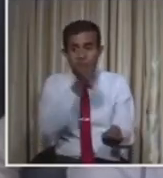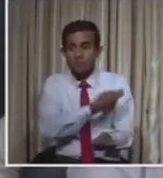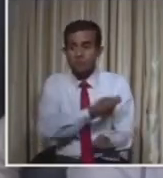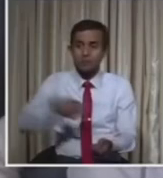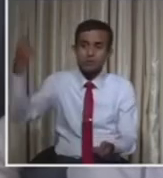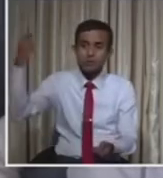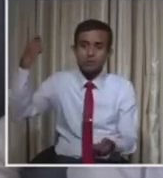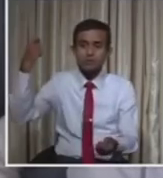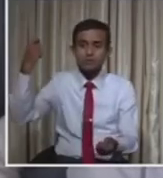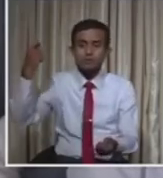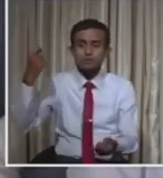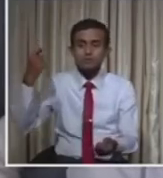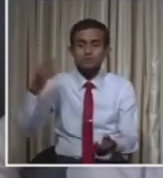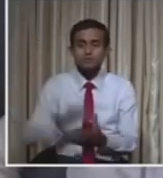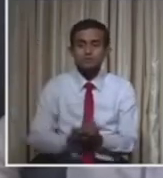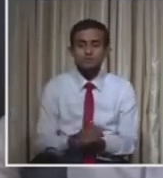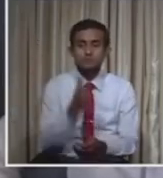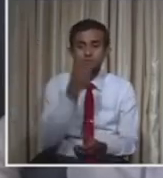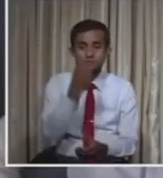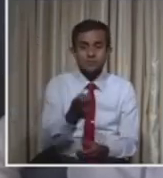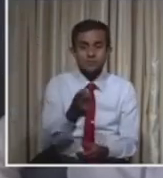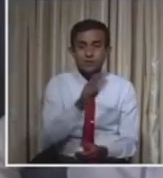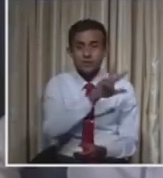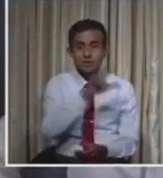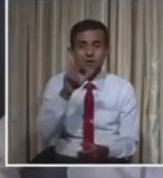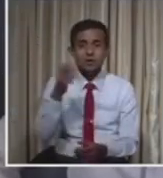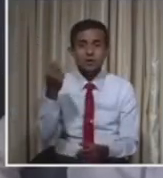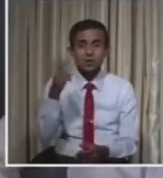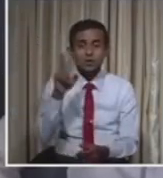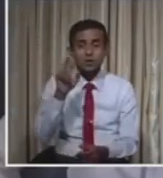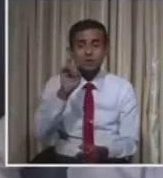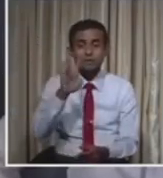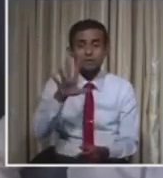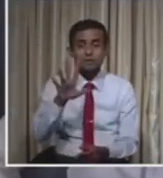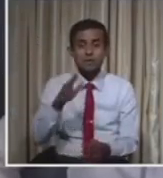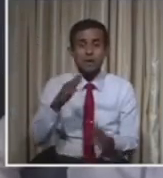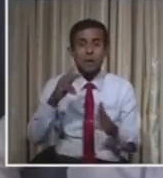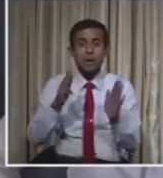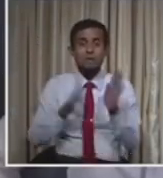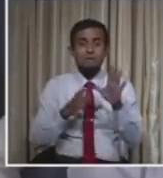යනවා. ඊට පස්සේ 2018 12/25 මාවනල්ලේ